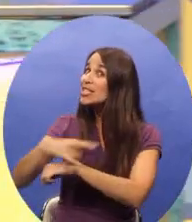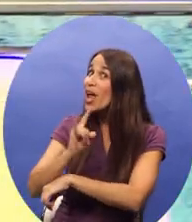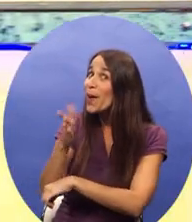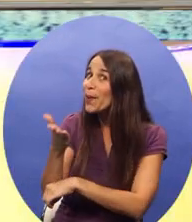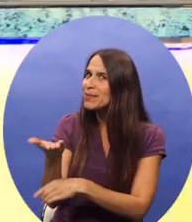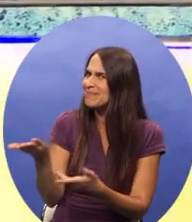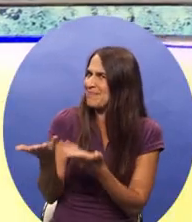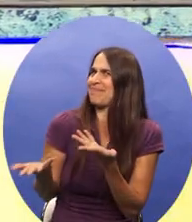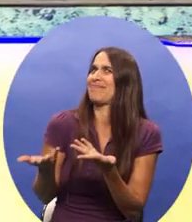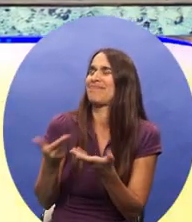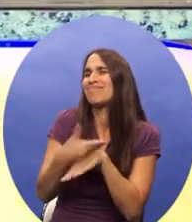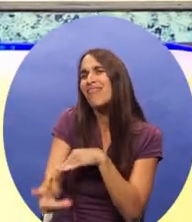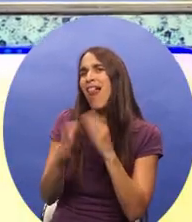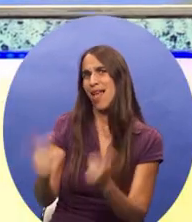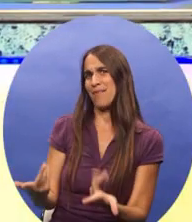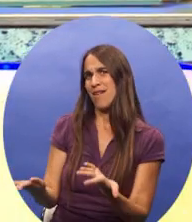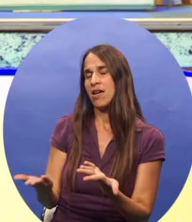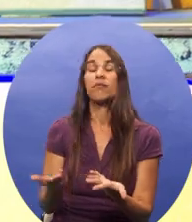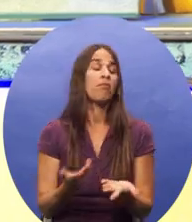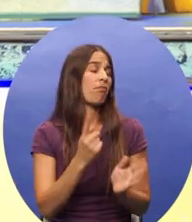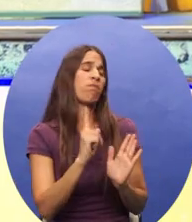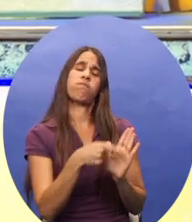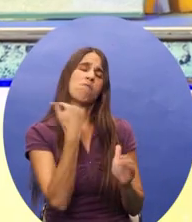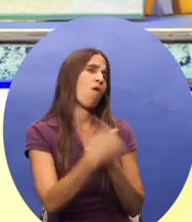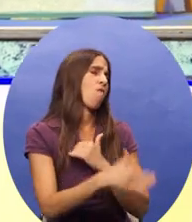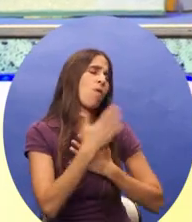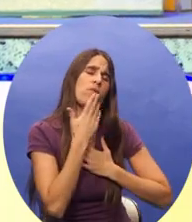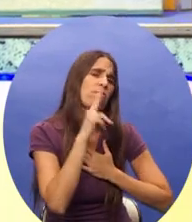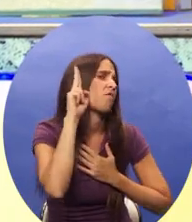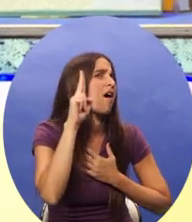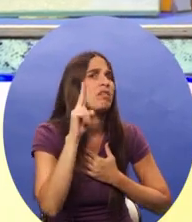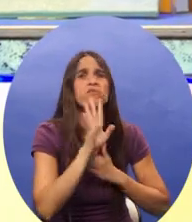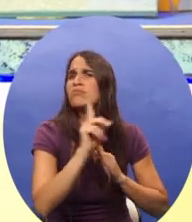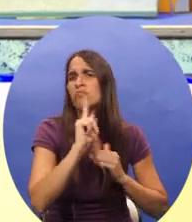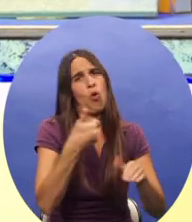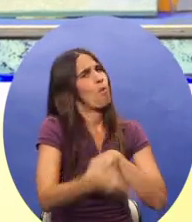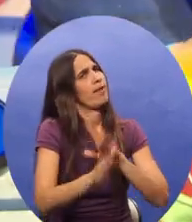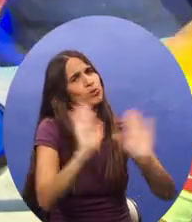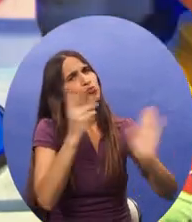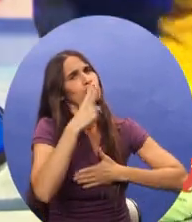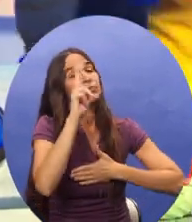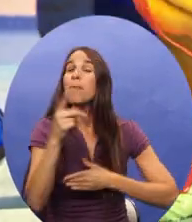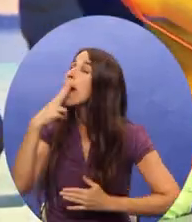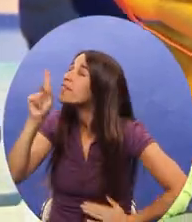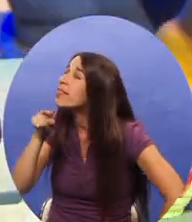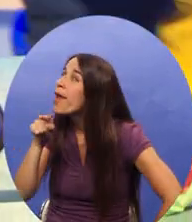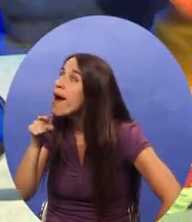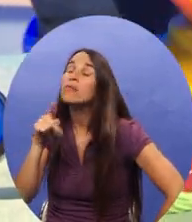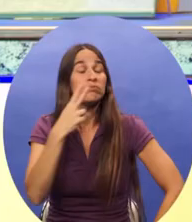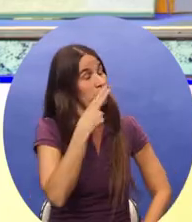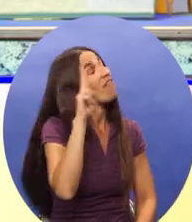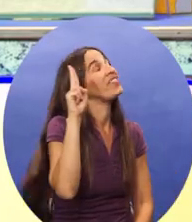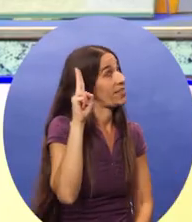שאול השבלול, מה יהיה? למה אתה תמיד מאחר? פעם אחרונה, דרור, יותר לא האחר. אתה